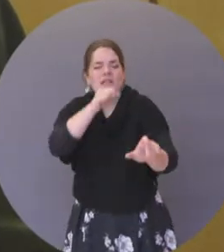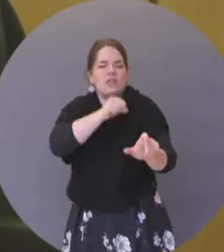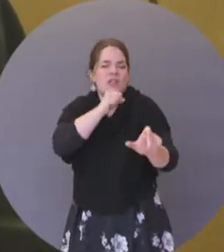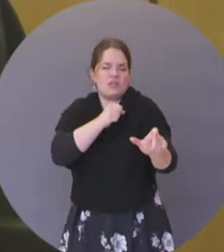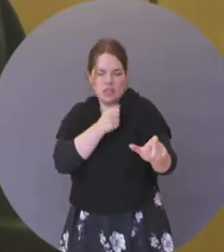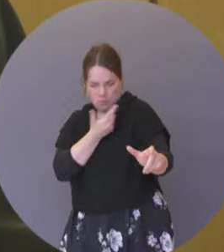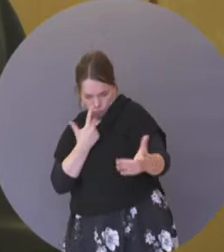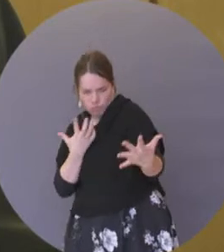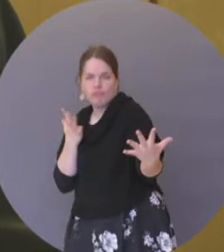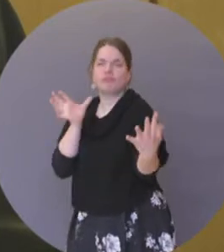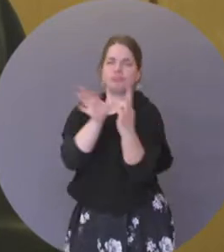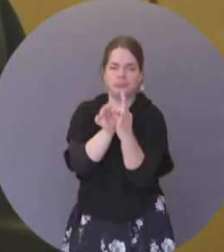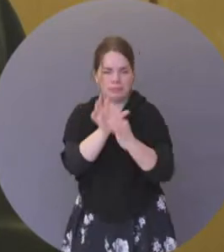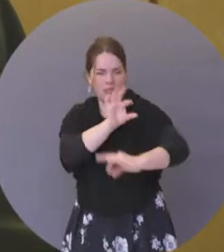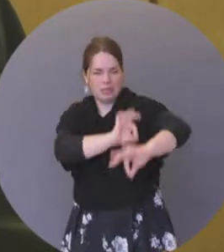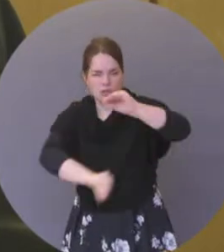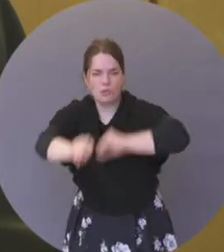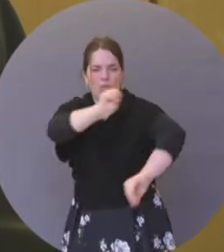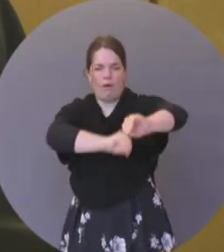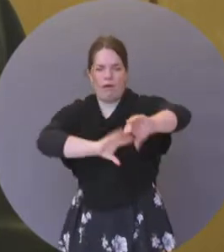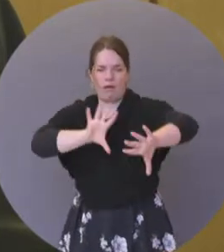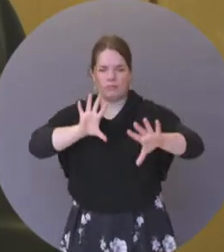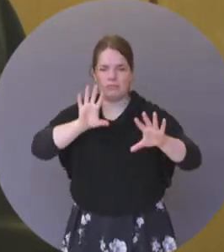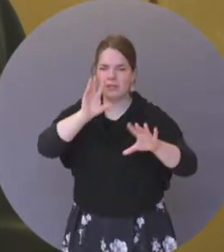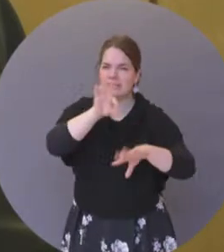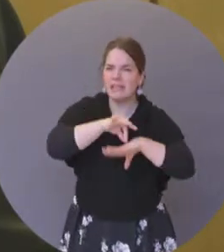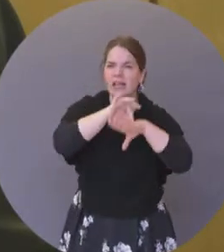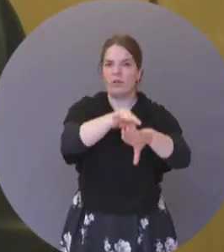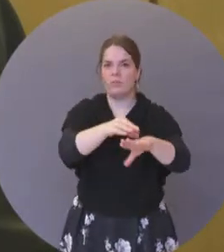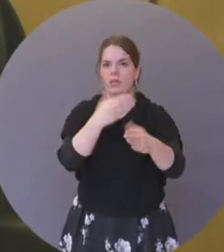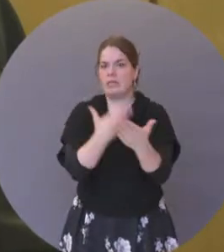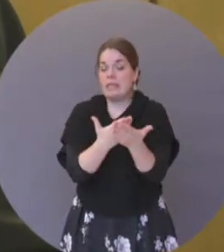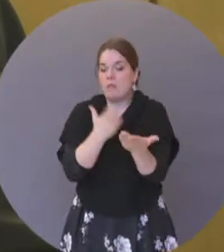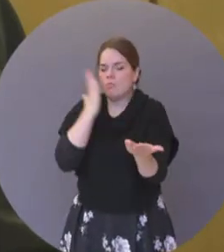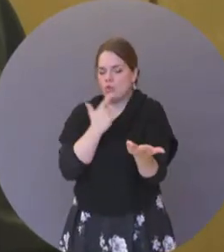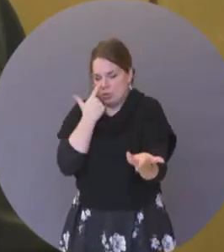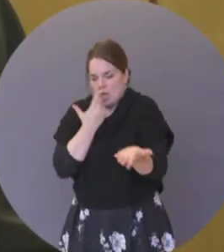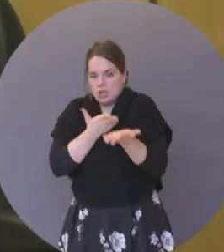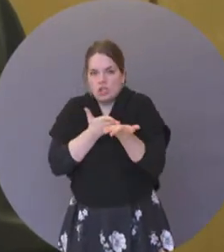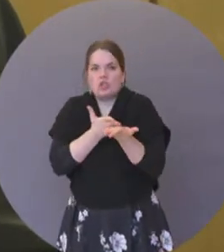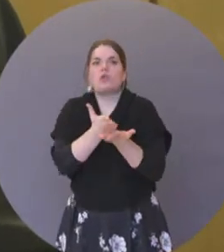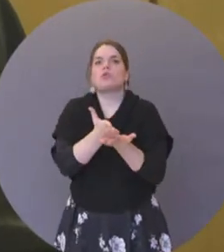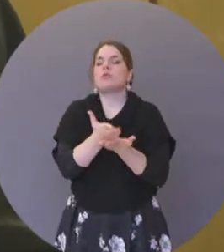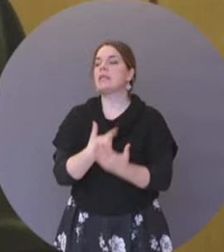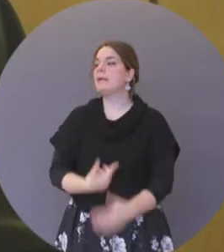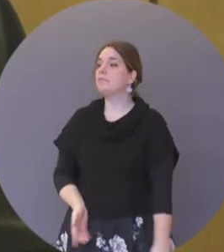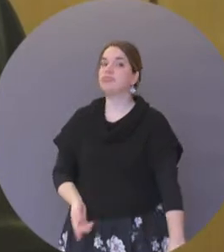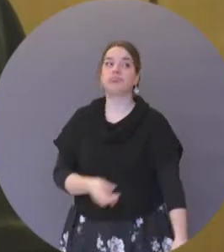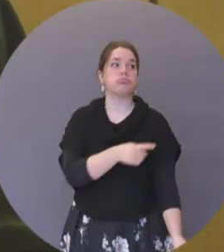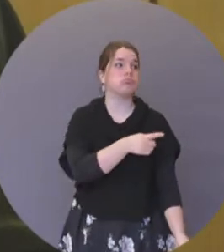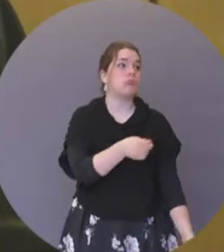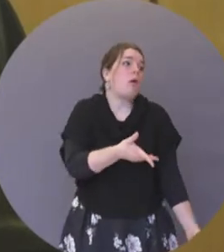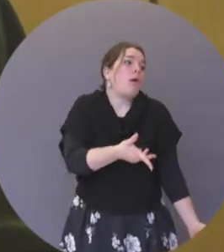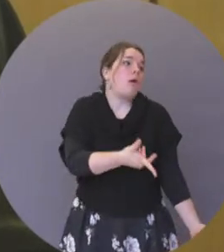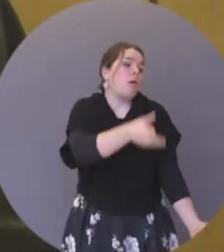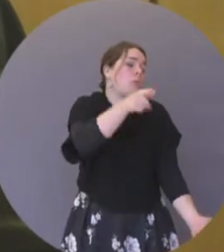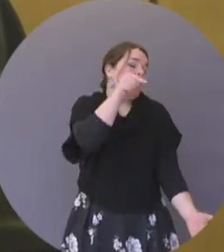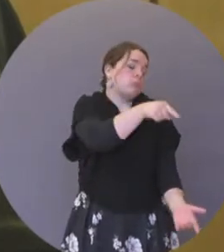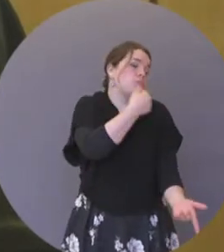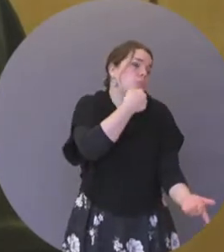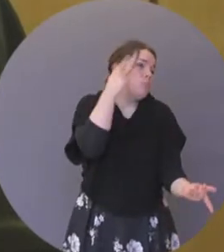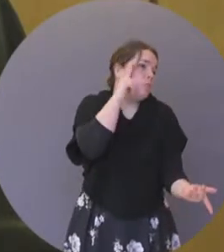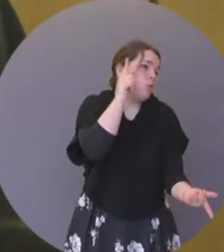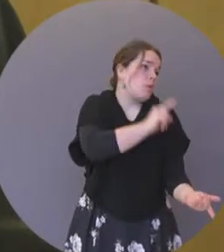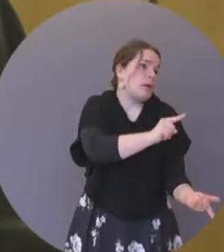à vivre dignement c'est un métier du lien qui a besoin de sens qui ne se fait pas par défaut c'est aussi un métier essentiellement